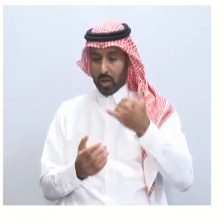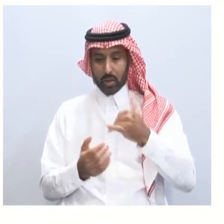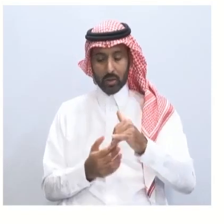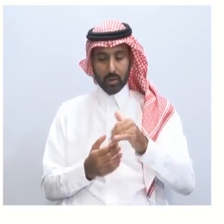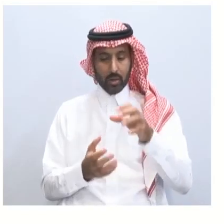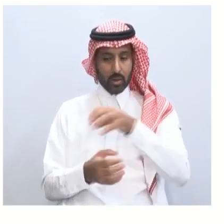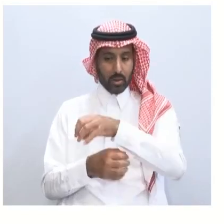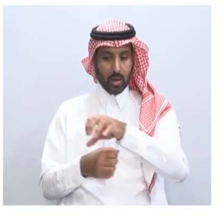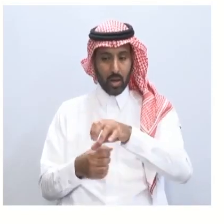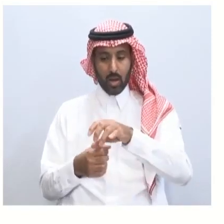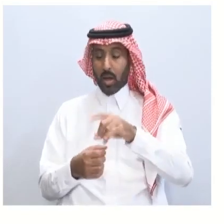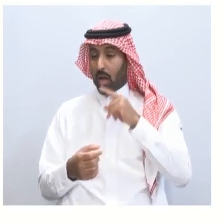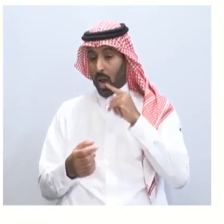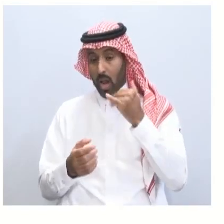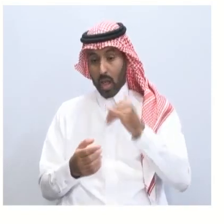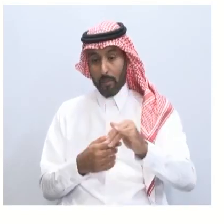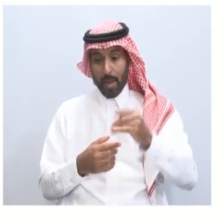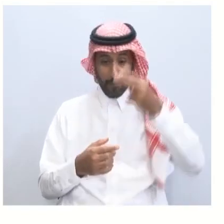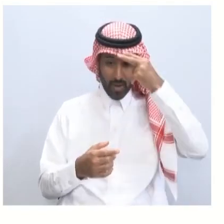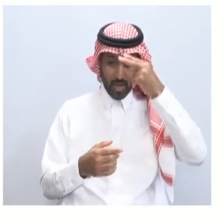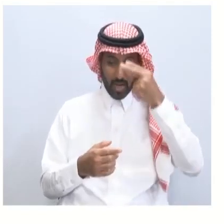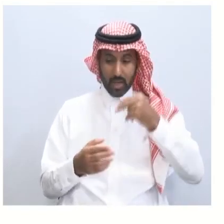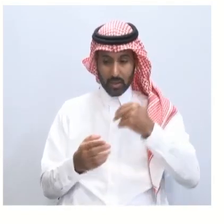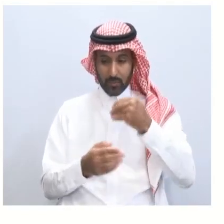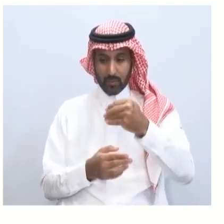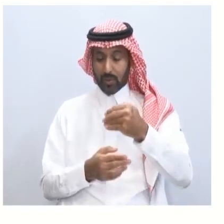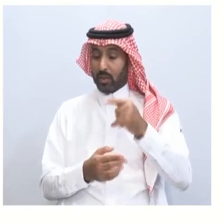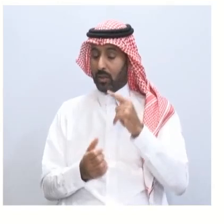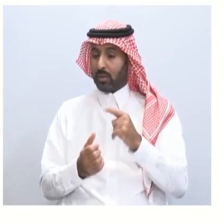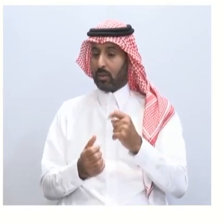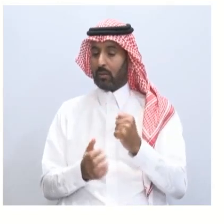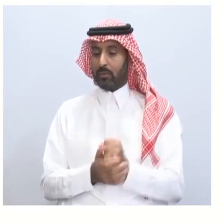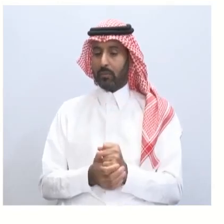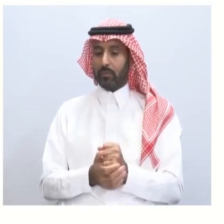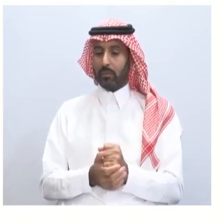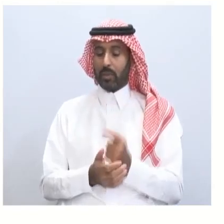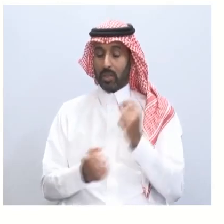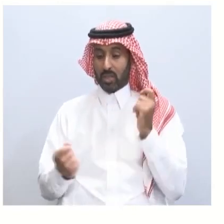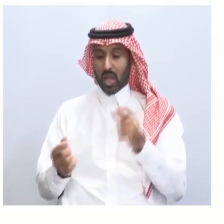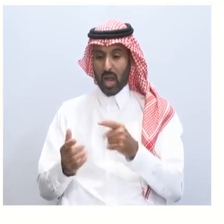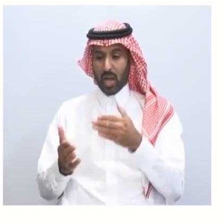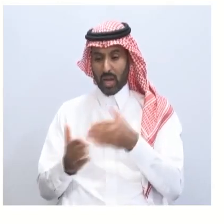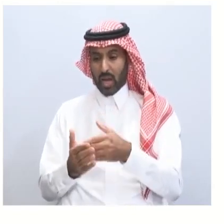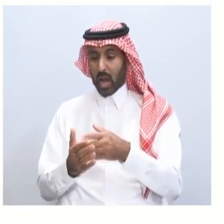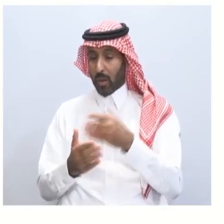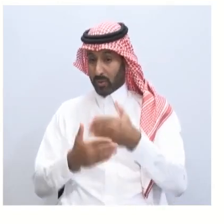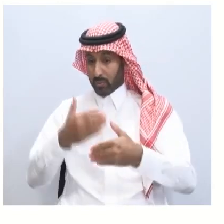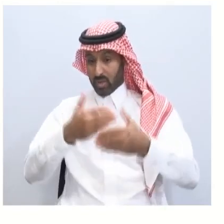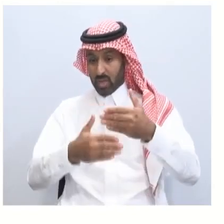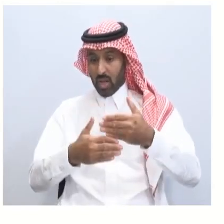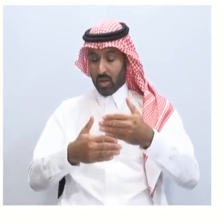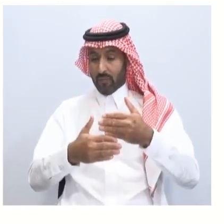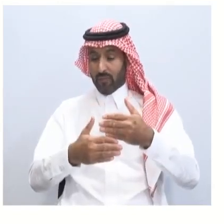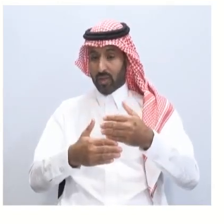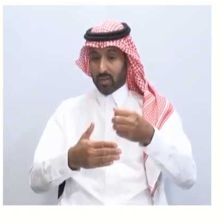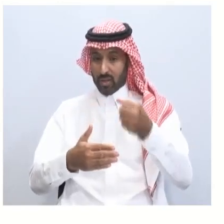نبط مستمر ومتصاعد يهدف في المنزله الاولى الى تحقيق المزيد من التطور في